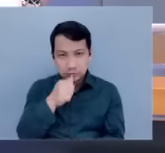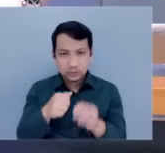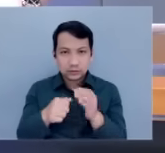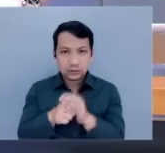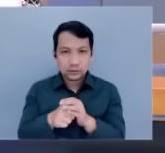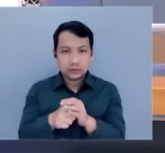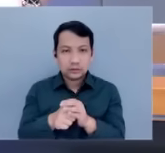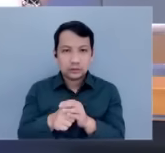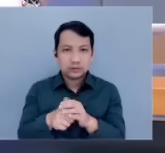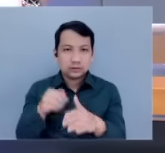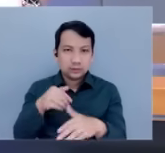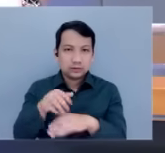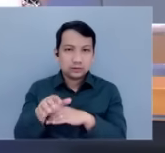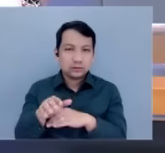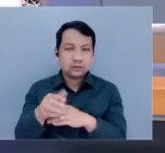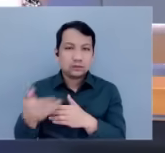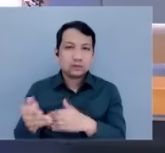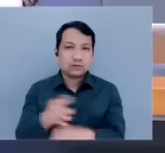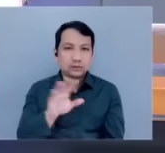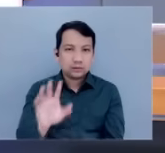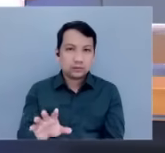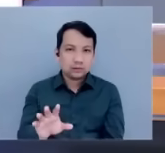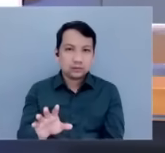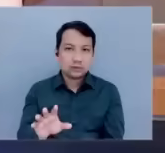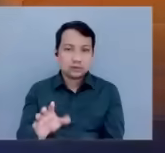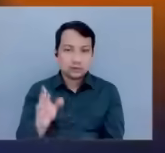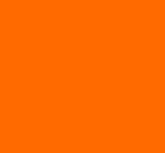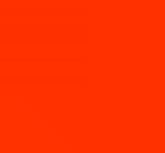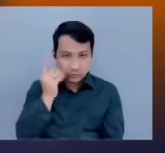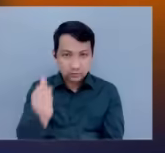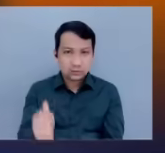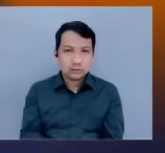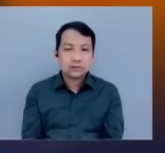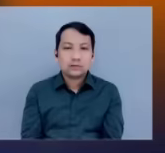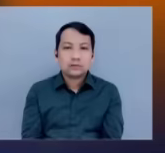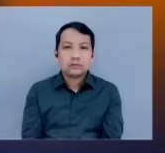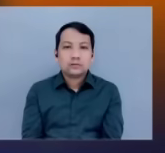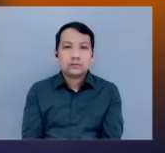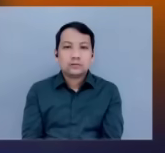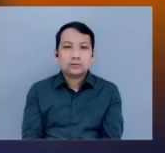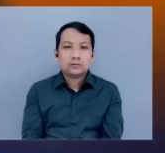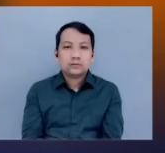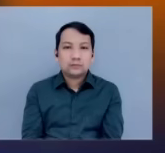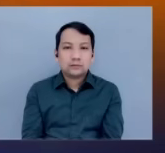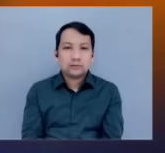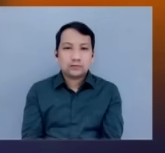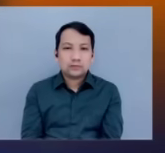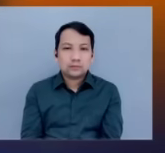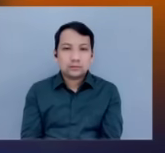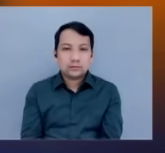padala. Nasa frontline ng balitang yan, si Dave Abuel. Ikaw ay may karapatang manahimik.